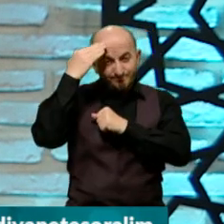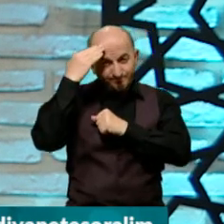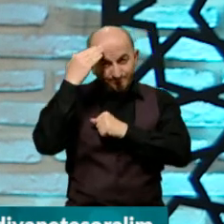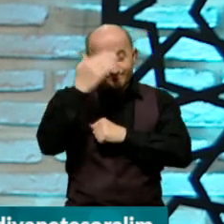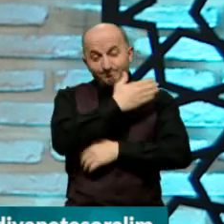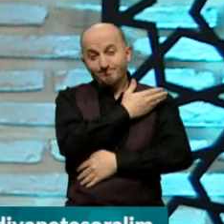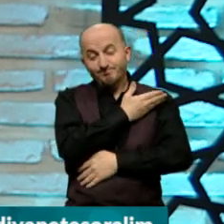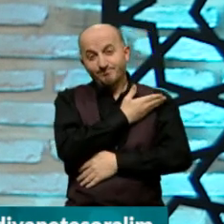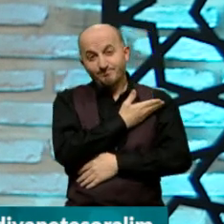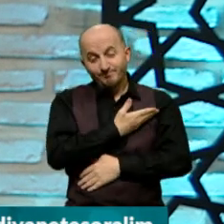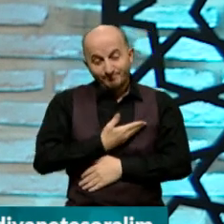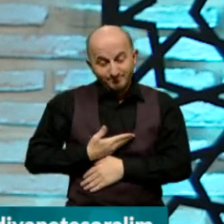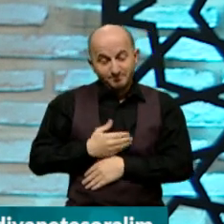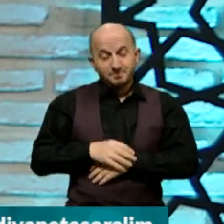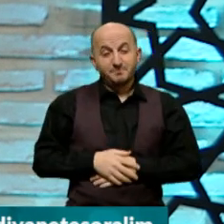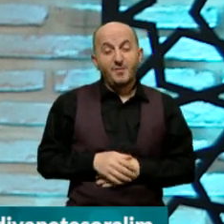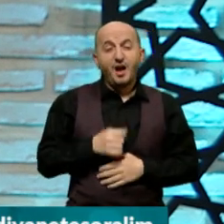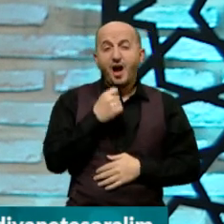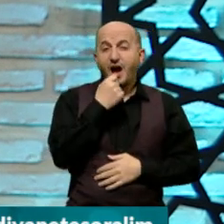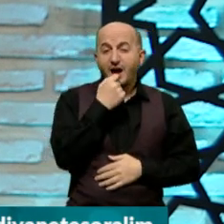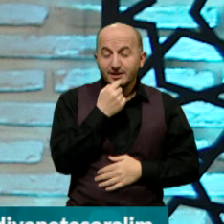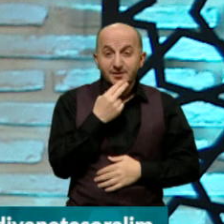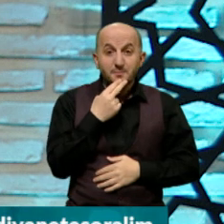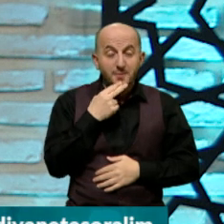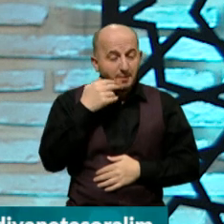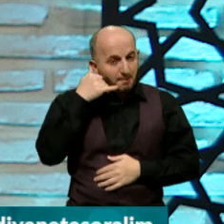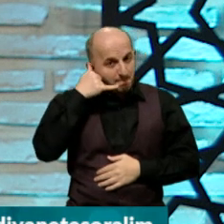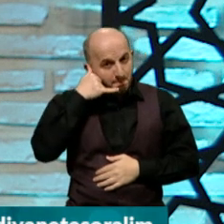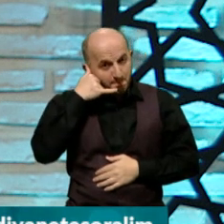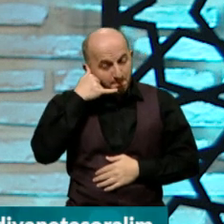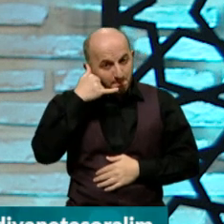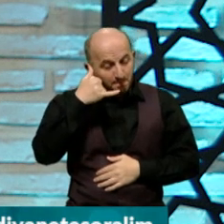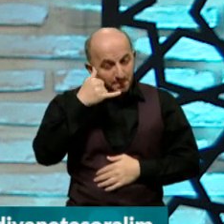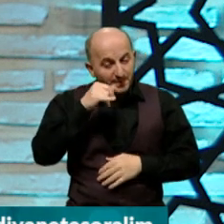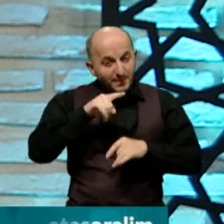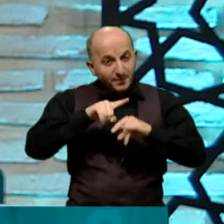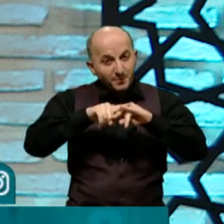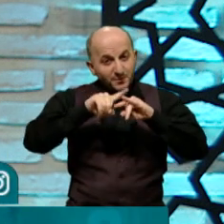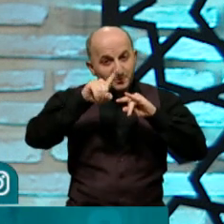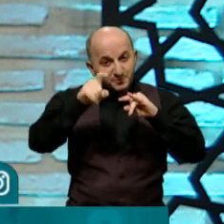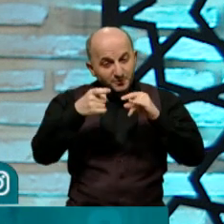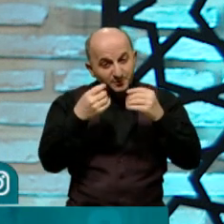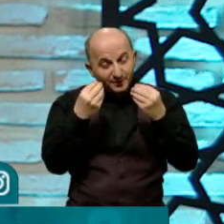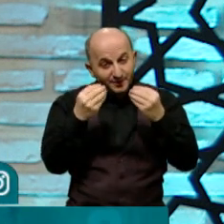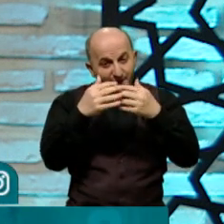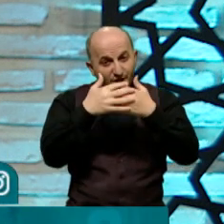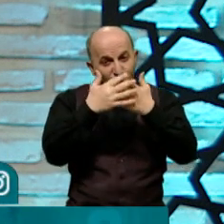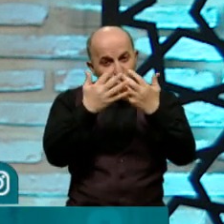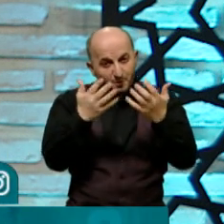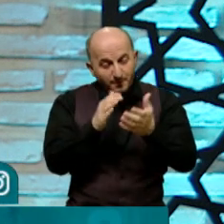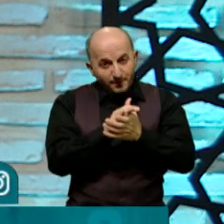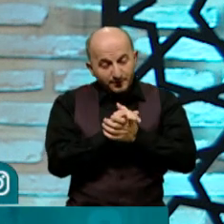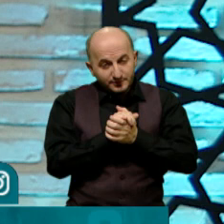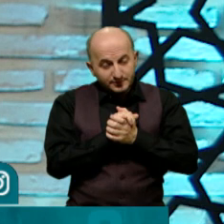muhabbetlerimizi iletelim. Fatma Hanım Ankara'dan telefon attığımızda. Hoş geldiniz. Hoş bulduk hocam. Hayırlı akşamlar. Sağ olun. Hayırlı